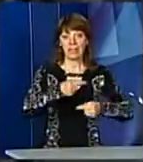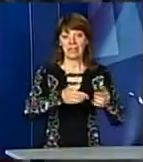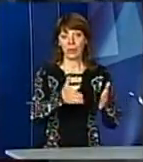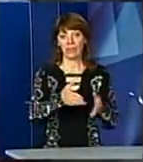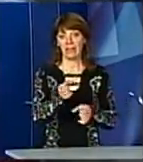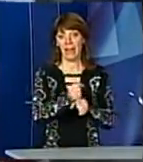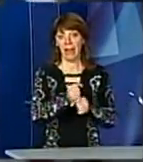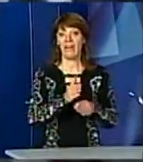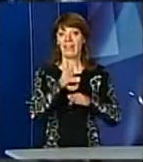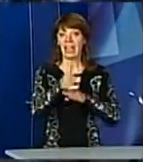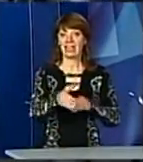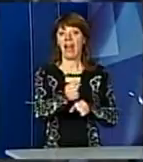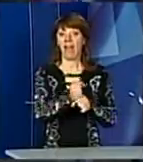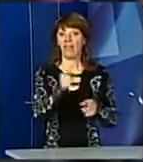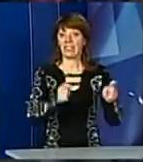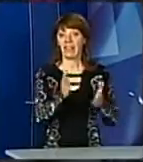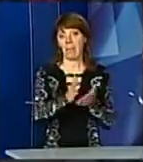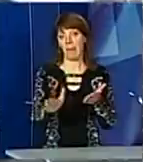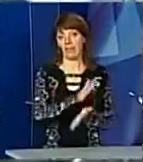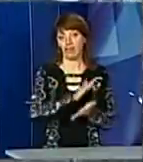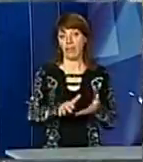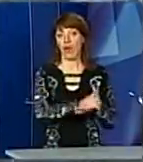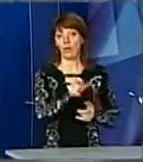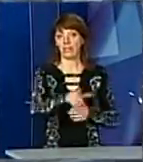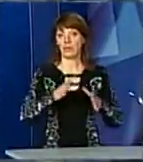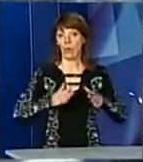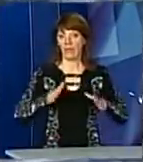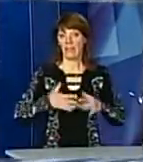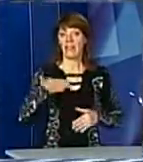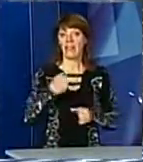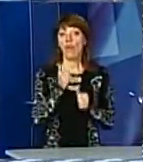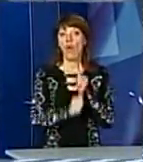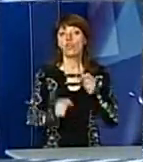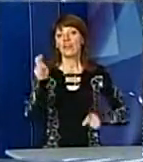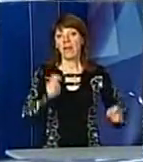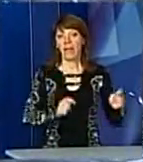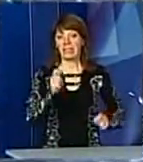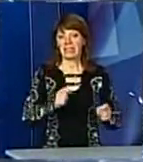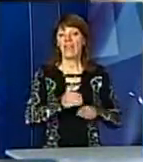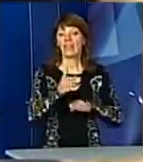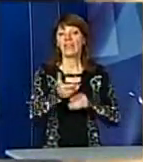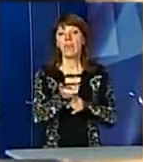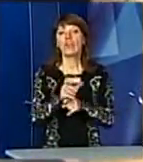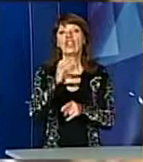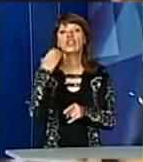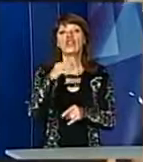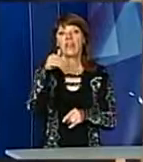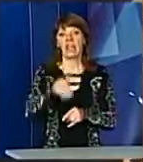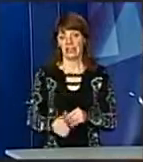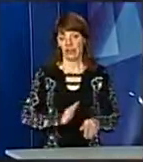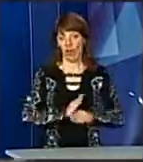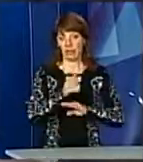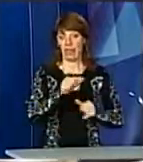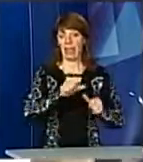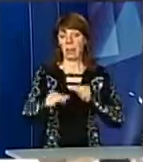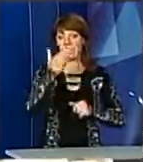Вхід на кавовий фестиваль є безкоштовним. Організатори сподіваються, Львів Кофі Фестивал цьогоріч відвідають понад 100 тисяч гостей.